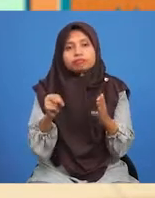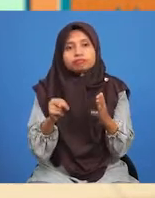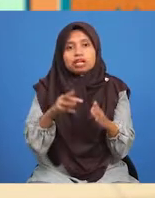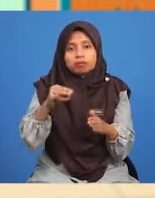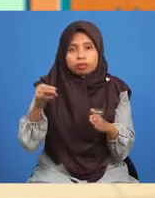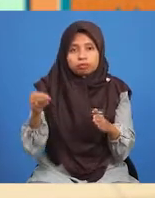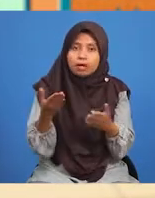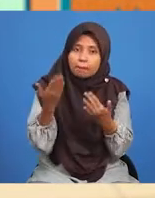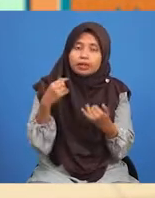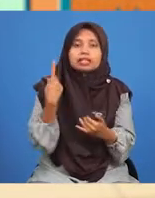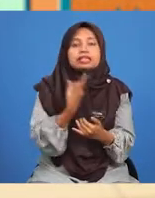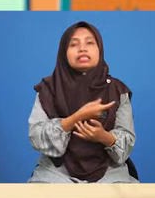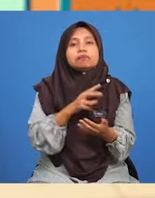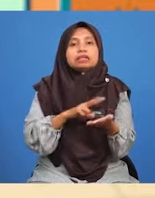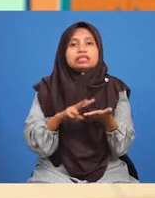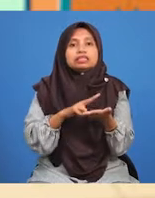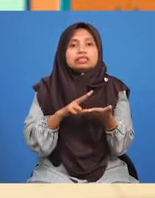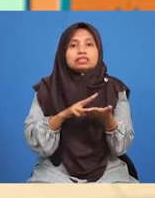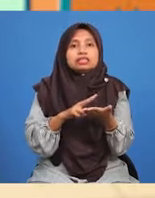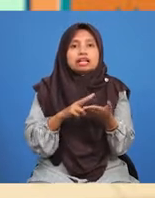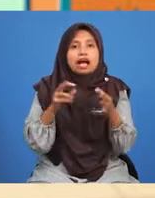Murid-murid, mari kita baca